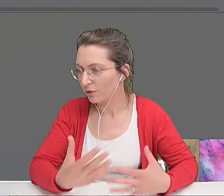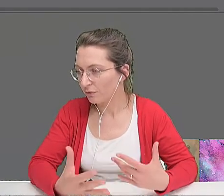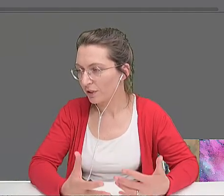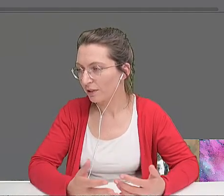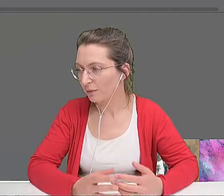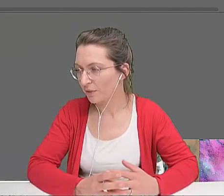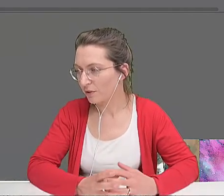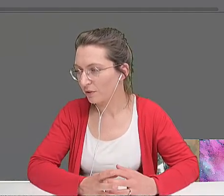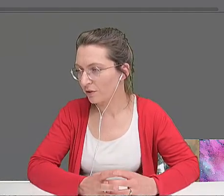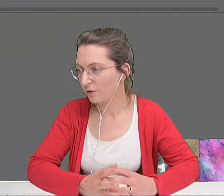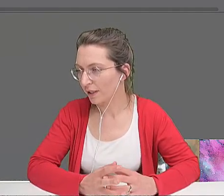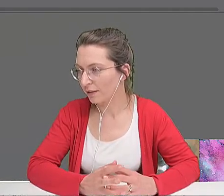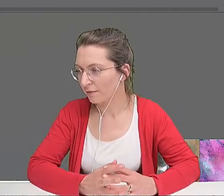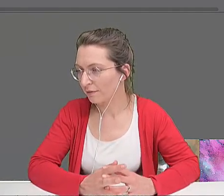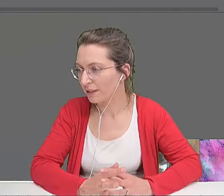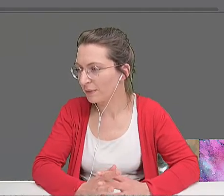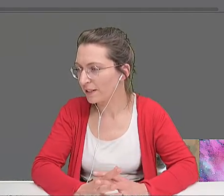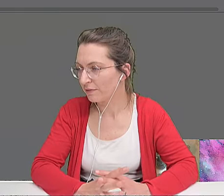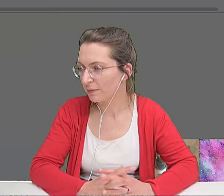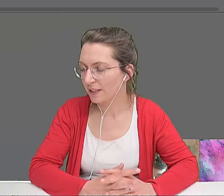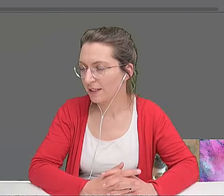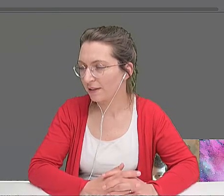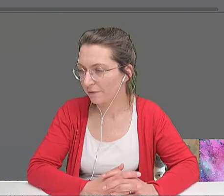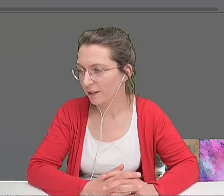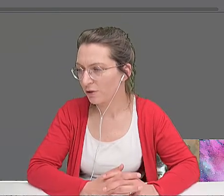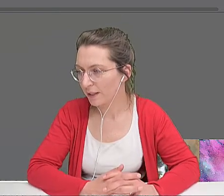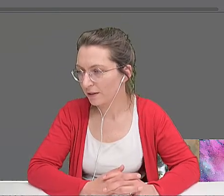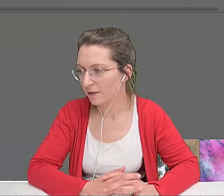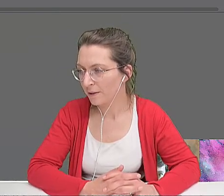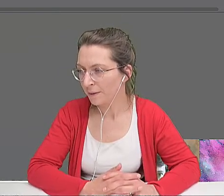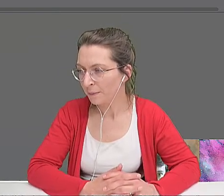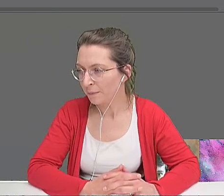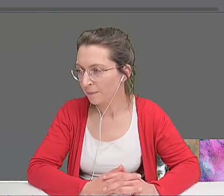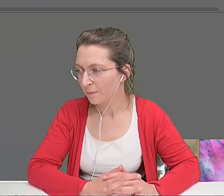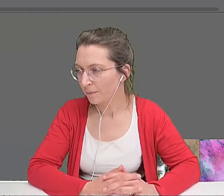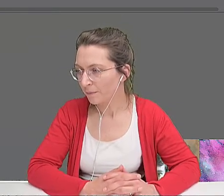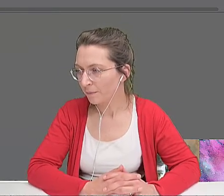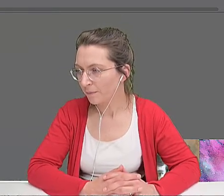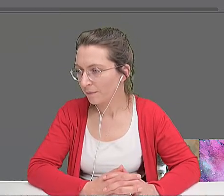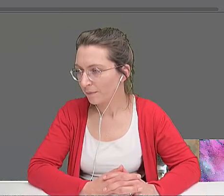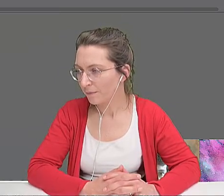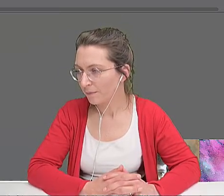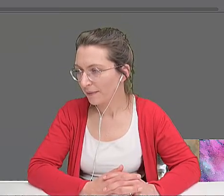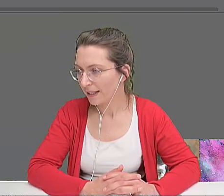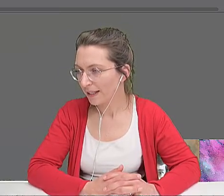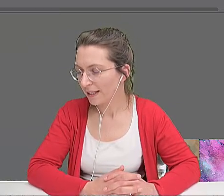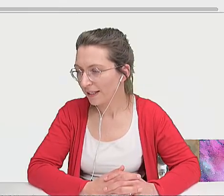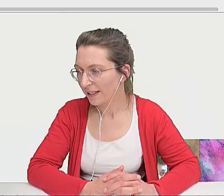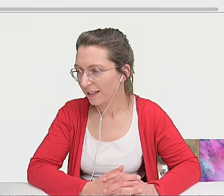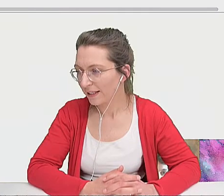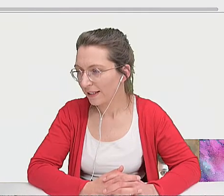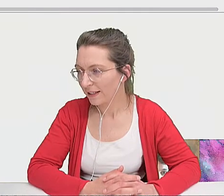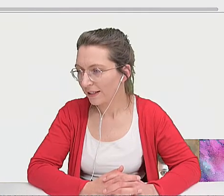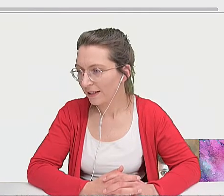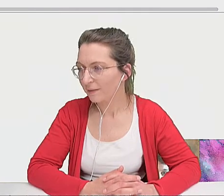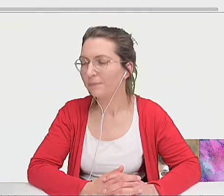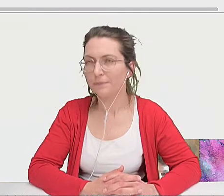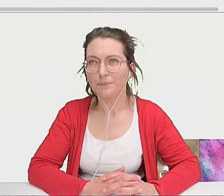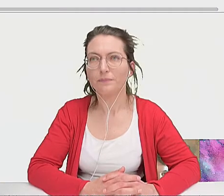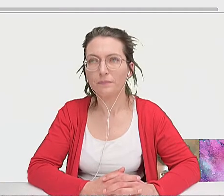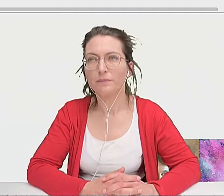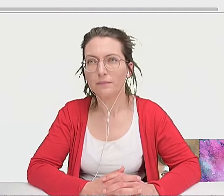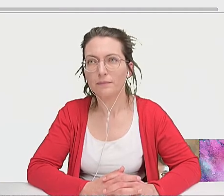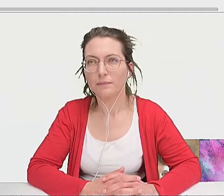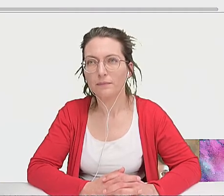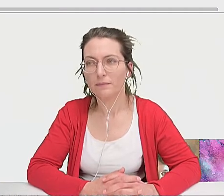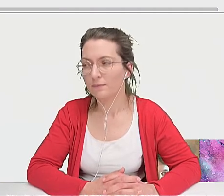er durchgeführt hat, ob das auch das Korrekte war. Was passiert, wenn man es falsch macht? Wenn man es falsch macht, kommt entsprechende Fehlermeldung.